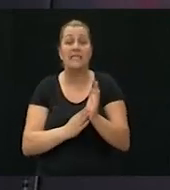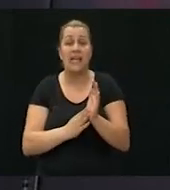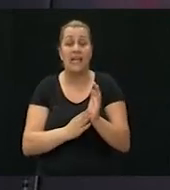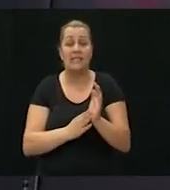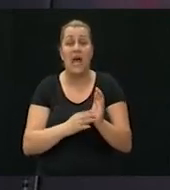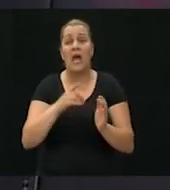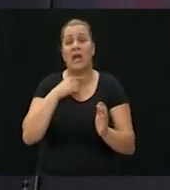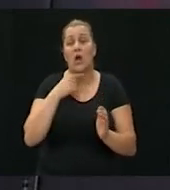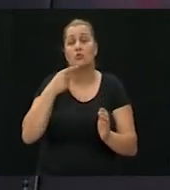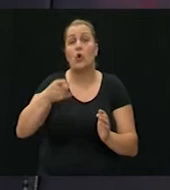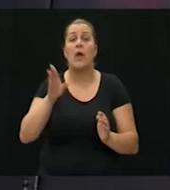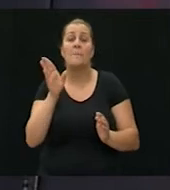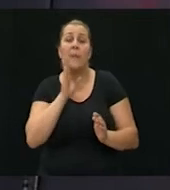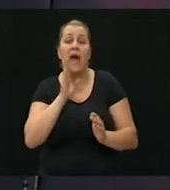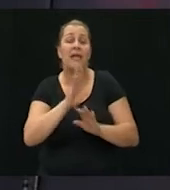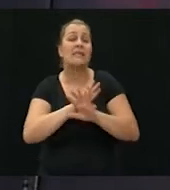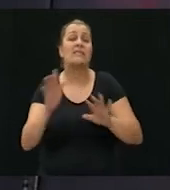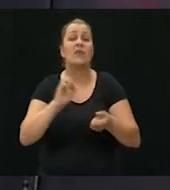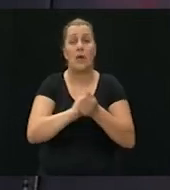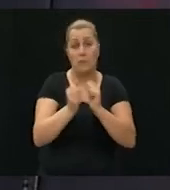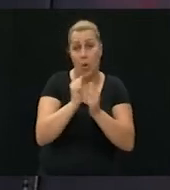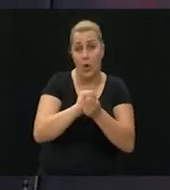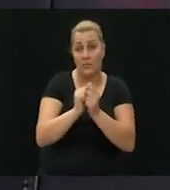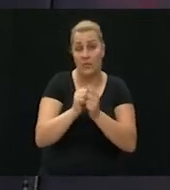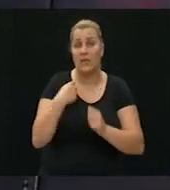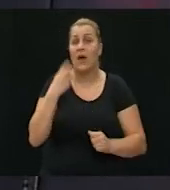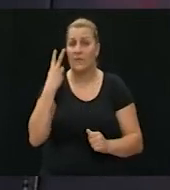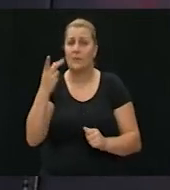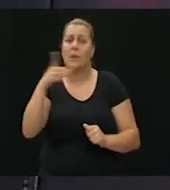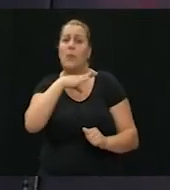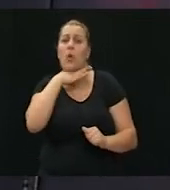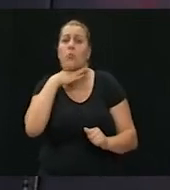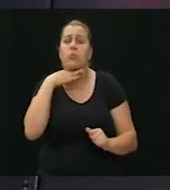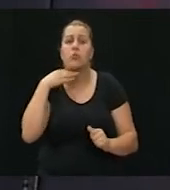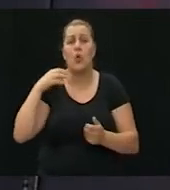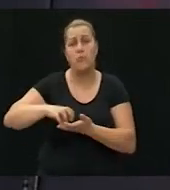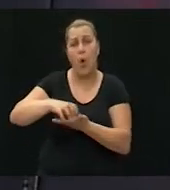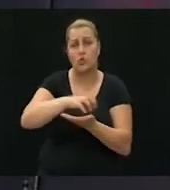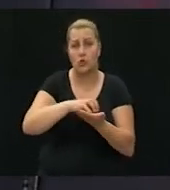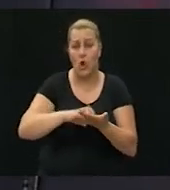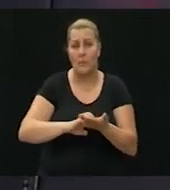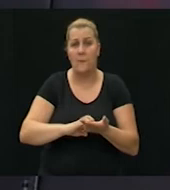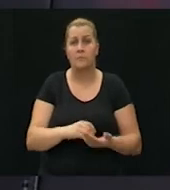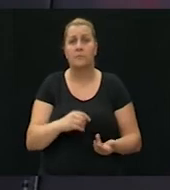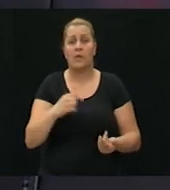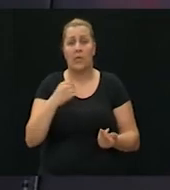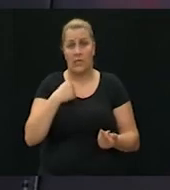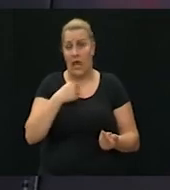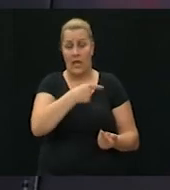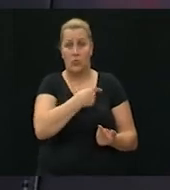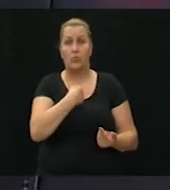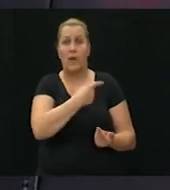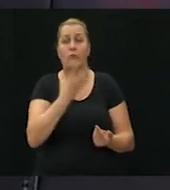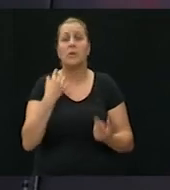nazivaju često terminom majka svih bitaka, pa vidim tamo da je dosta bilo tih postrojba, njihovi elitni. Bili smo, ja i